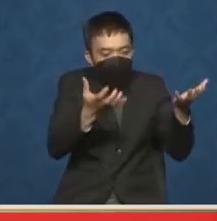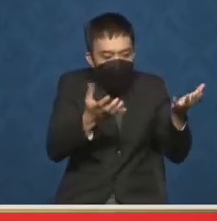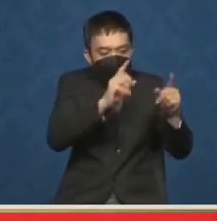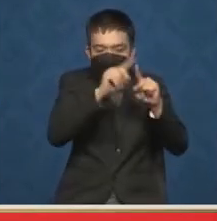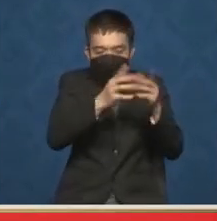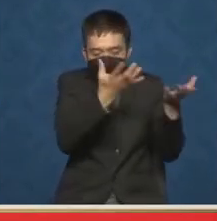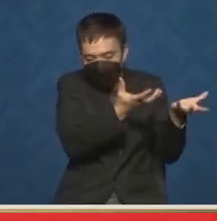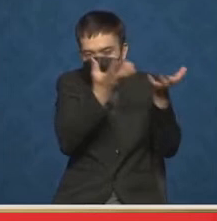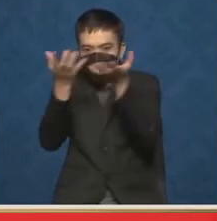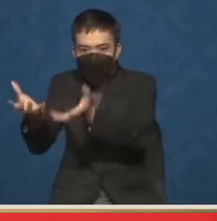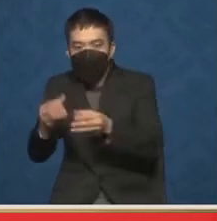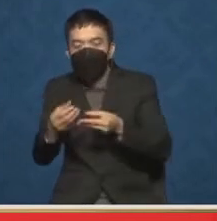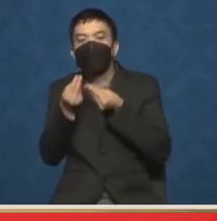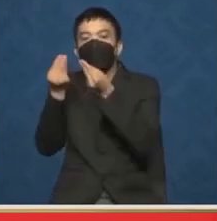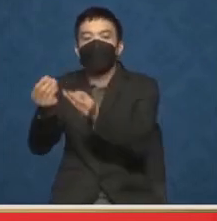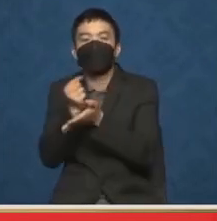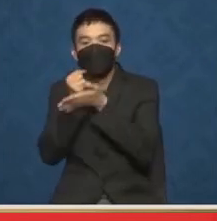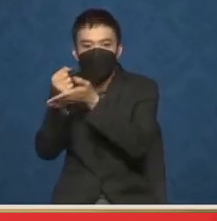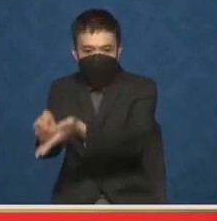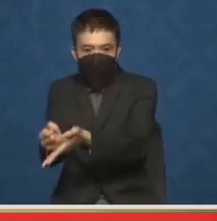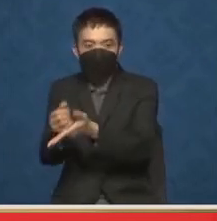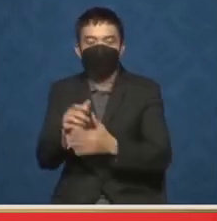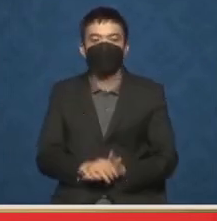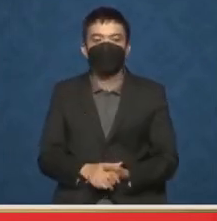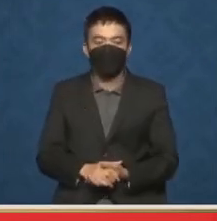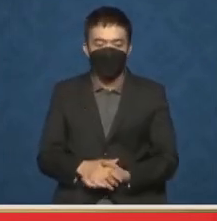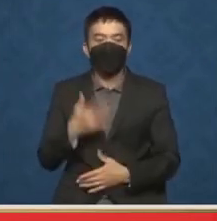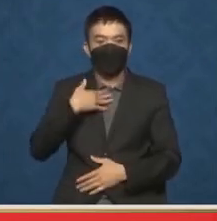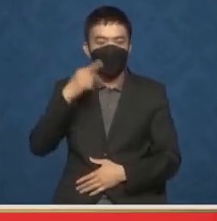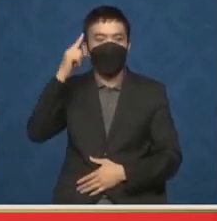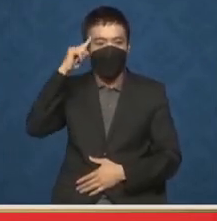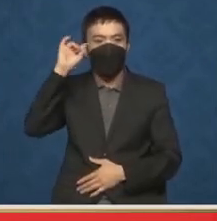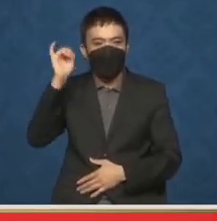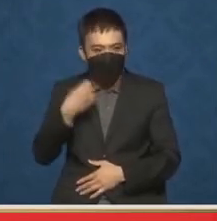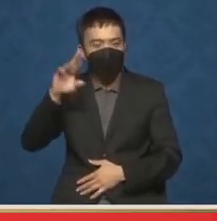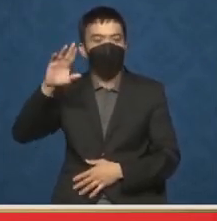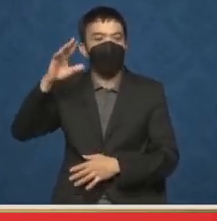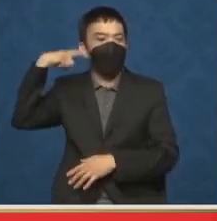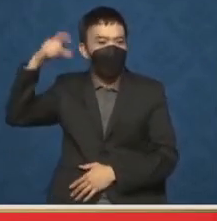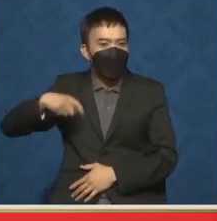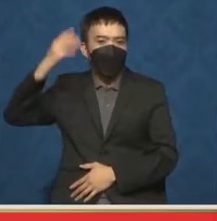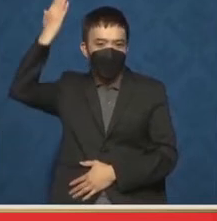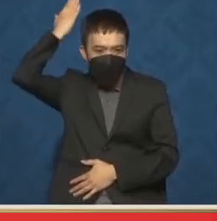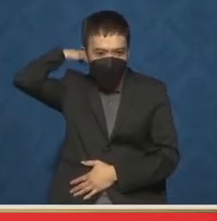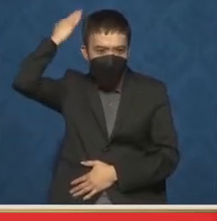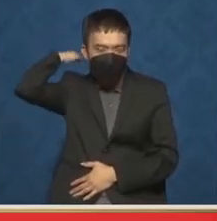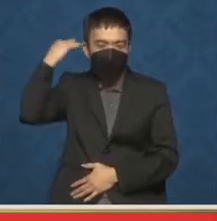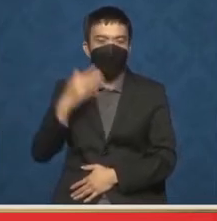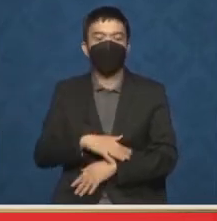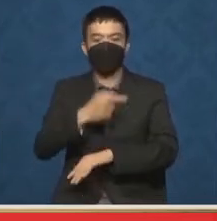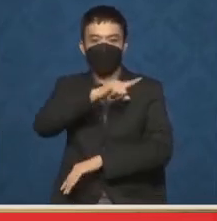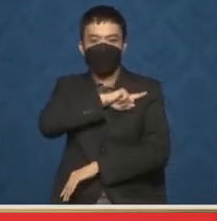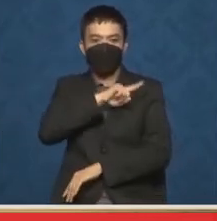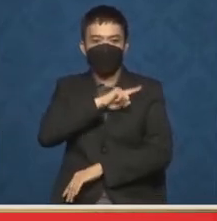กล่วเข้าไปคำว่ามีโอกาสได้คนเคยกัเมดมาก็ย้อนไปตั้ง 40 กาปีผมเคยเป็เจ้านั้ทโตะ เมีมา